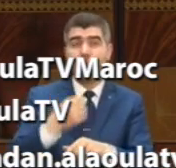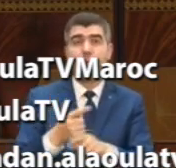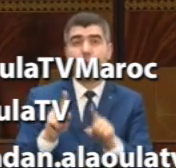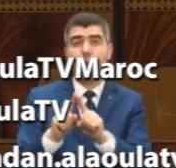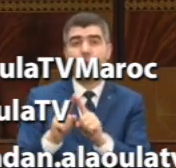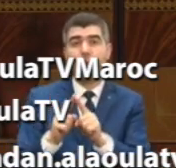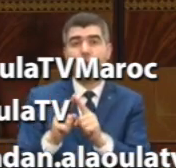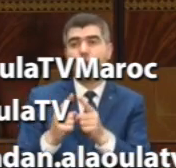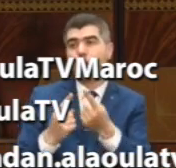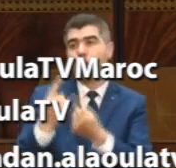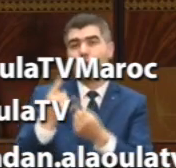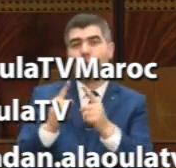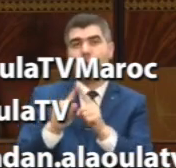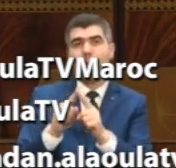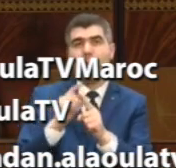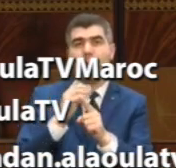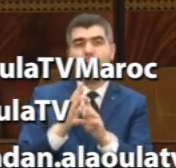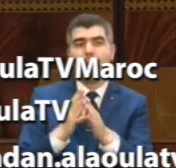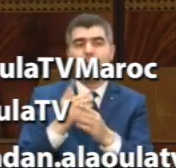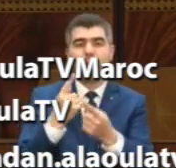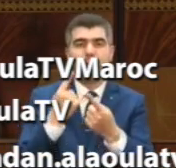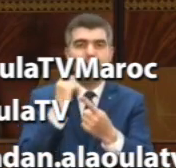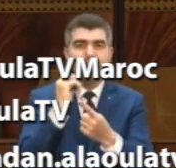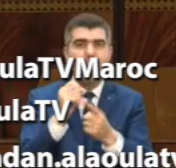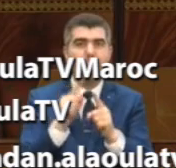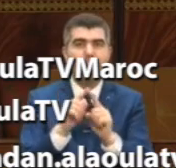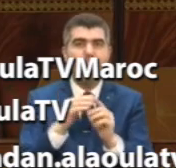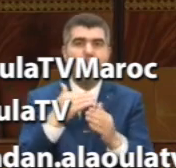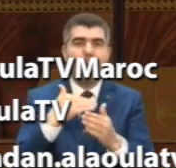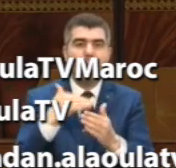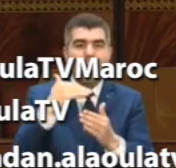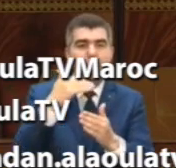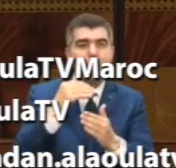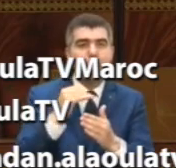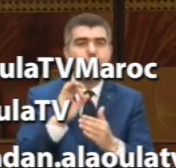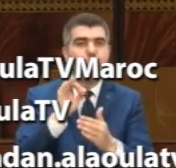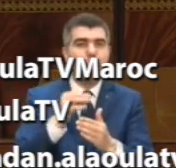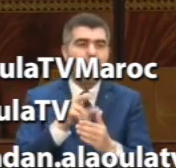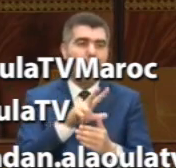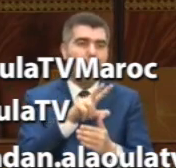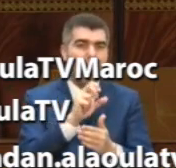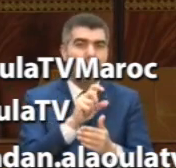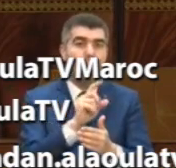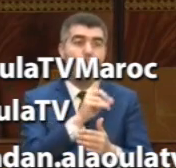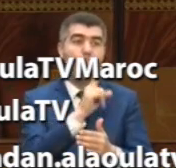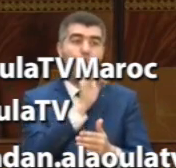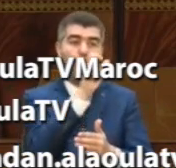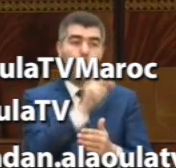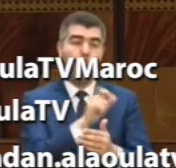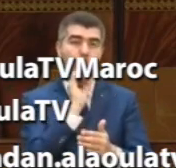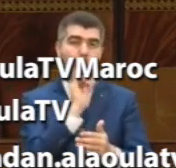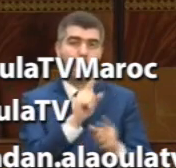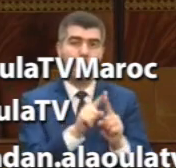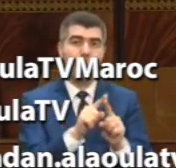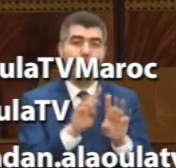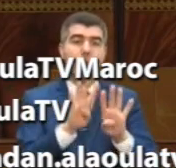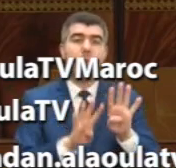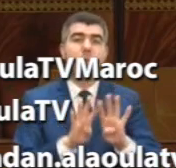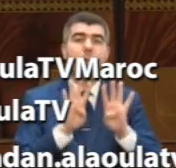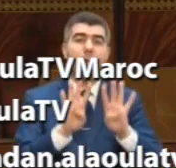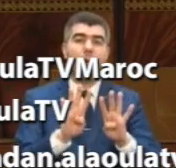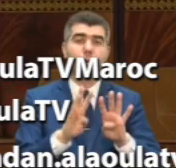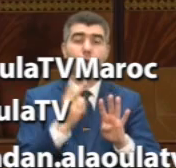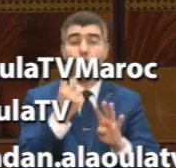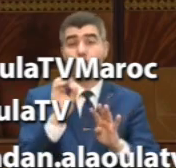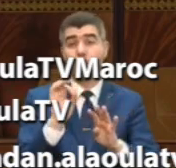شهادة شهود سنهم لا يمكن أن يسمح لهم أن يكون بإلمام ومعرفة بالمالك المفترض، حيث أن الشاب من 18 أو 20 سنة